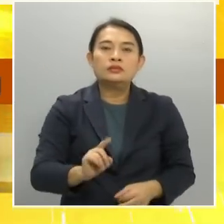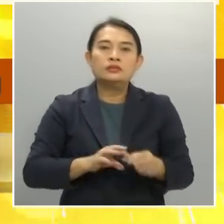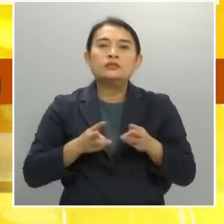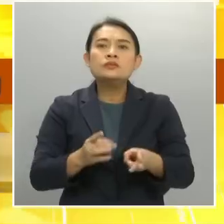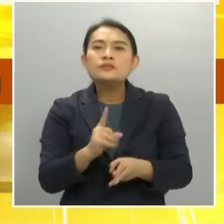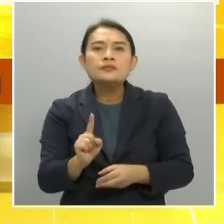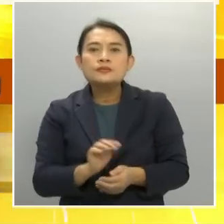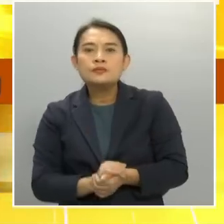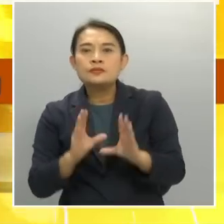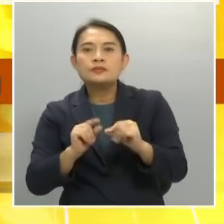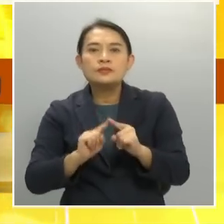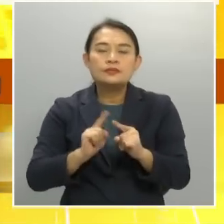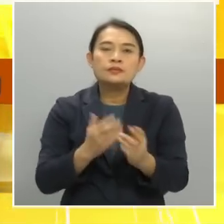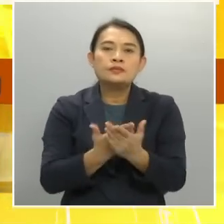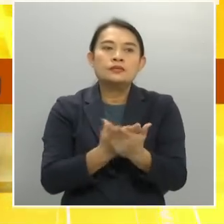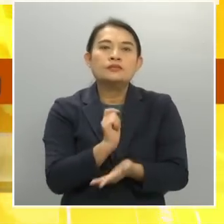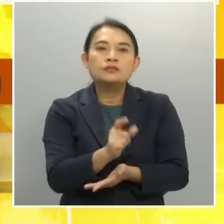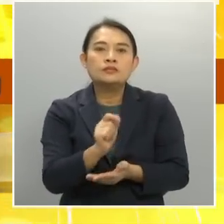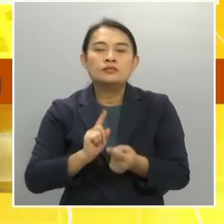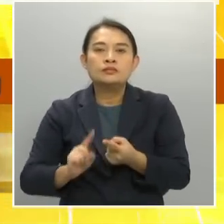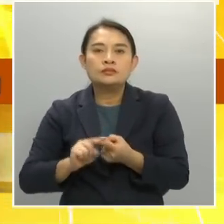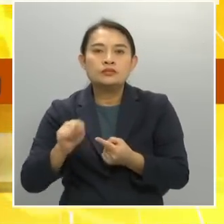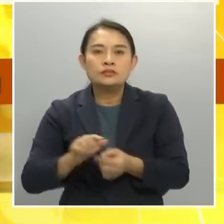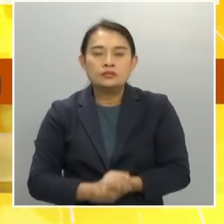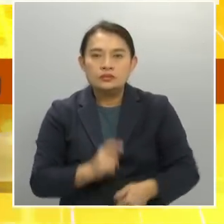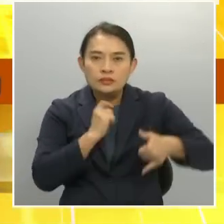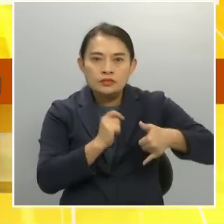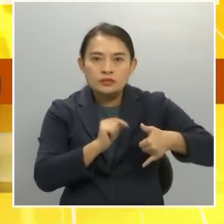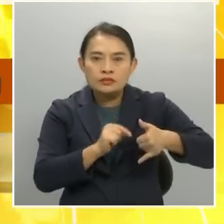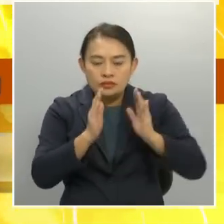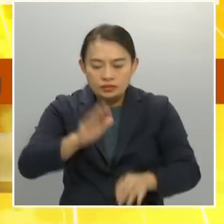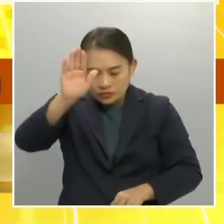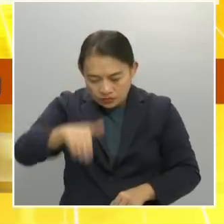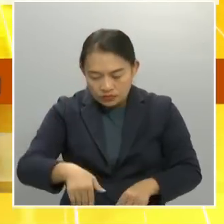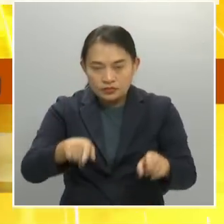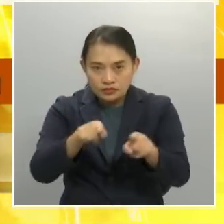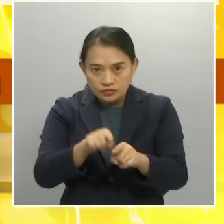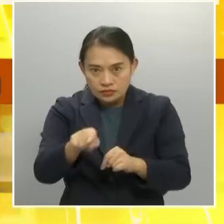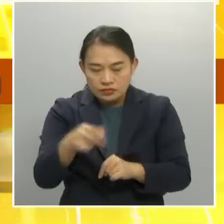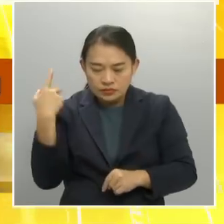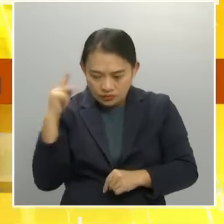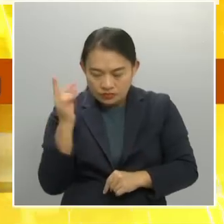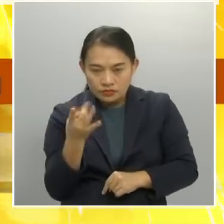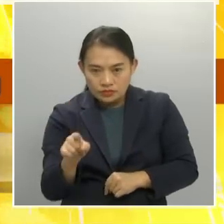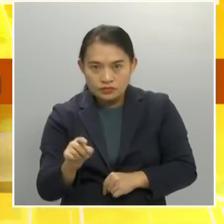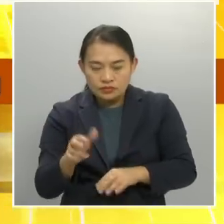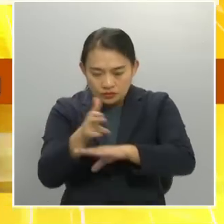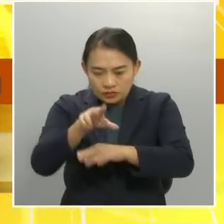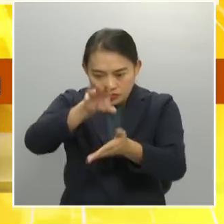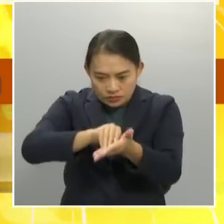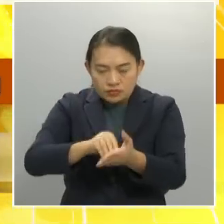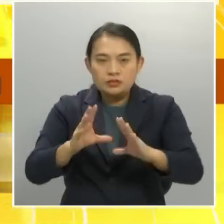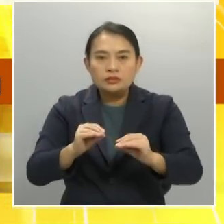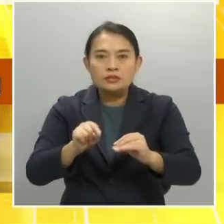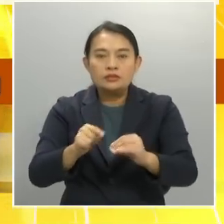จัดประชุมค่าใช้จ่ายที่ใช้แล้วก็แอบไปสัมภาษณ์คนที่มาร่วมงานด้วยนะว่าเขาได้ประโยชน์บันทึกภาพการประชุมการ